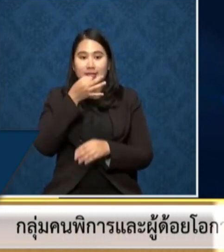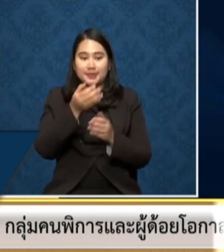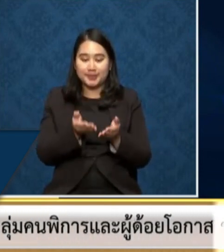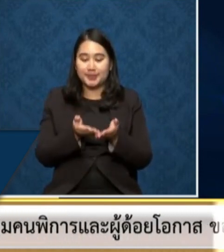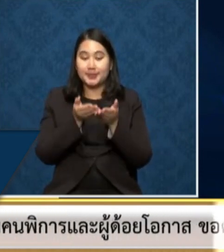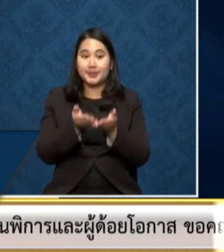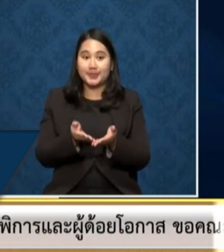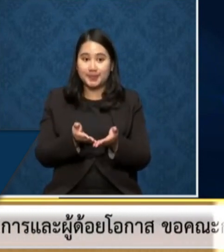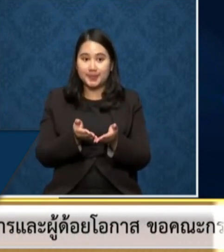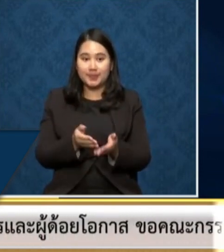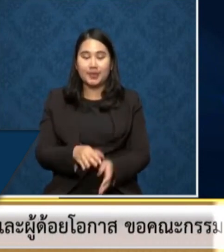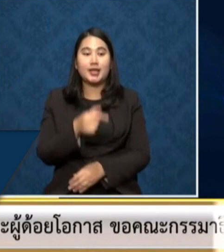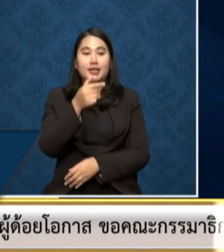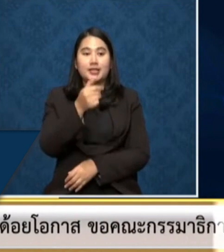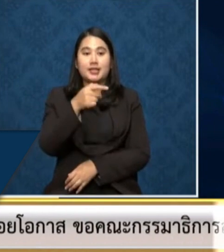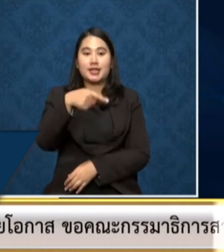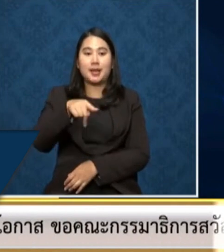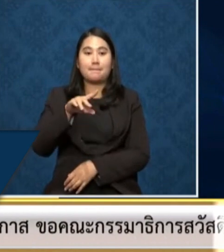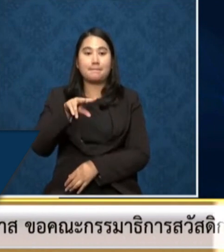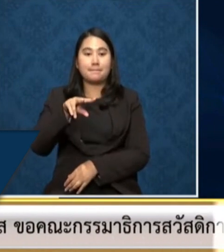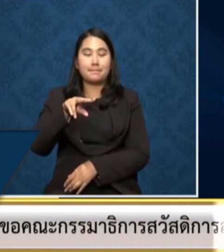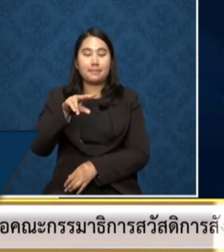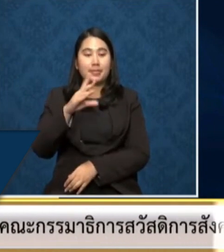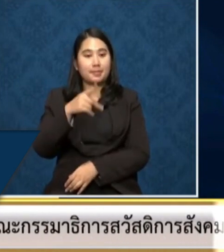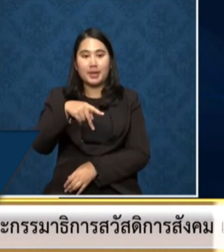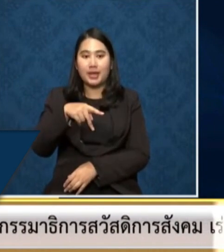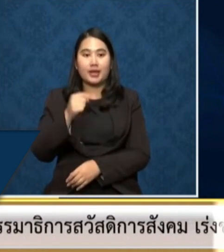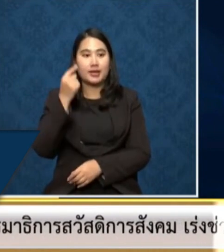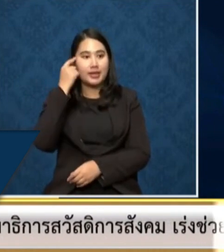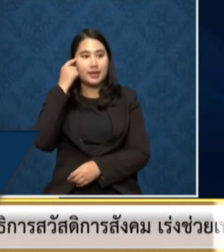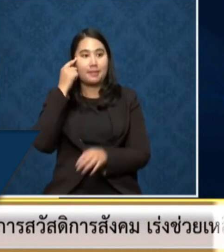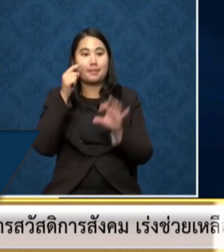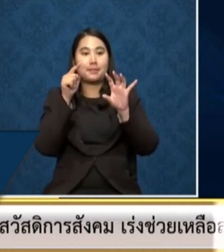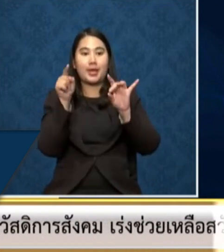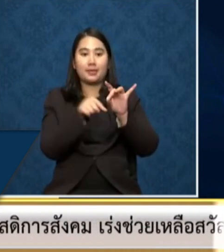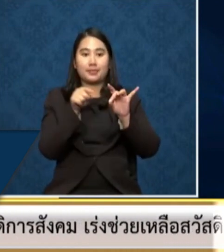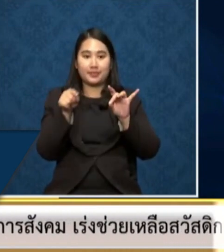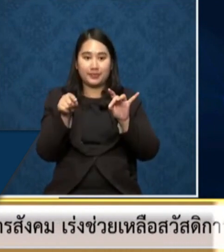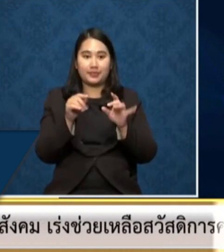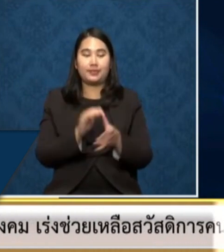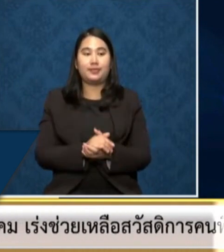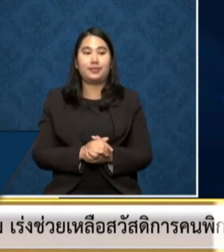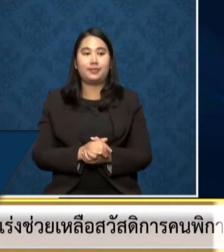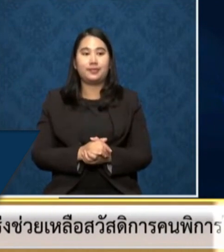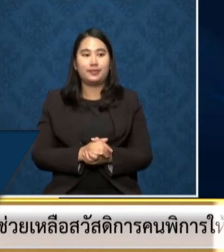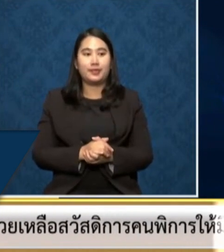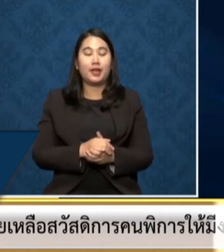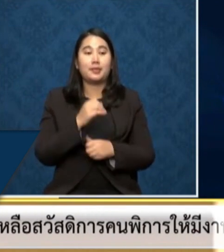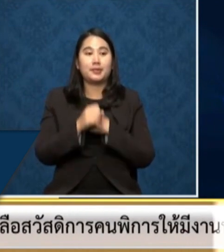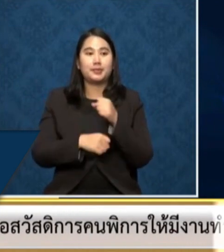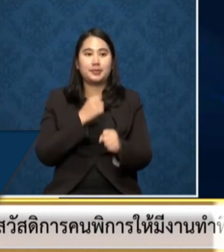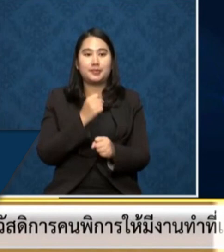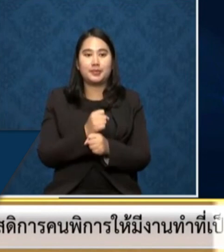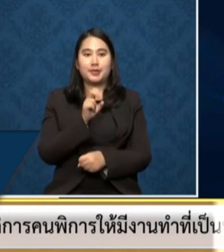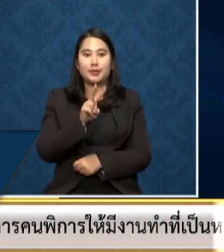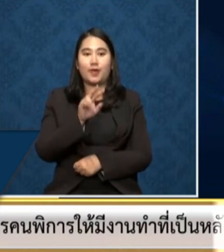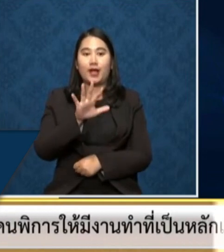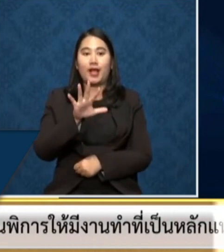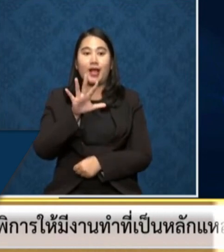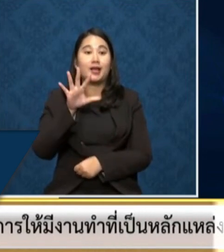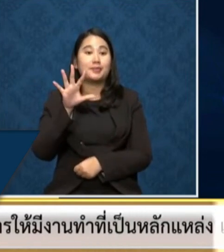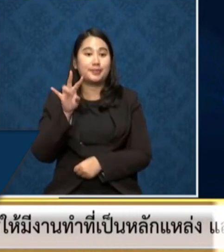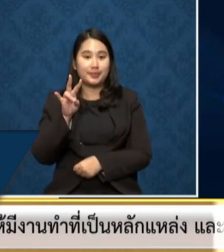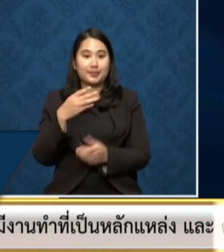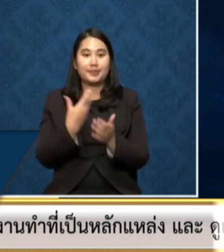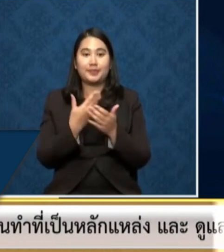มี GDPคิดเป็นร้อยละ8ของผลิตภัณฑ์มวลรวมภายในประเทศในปี2557